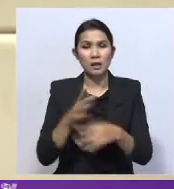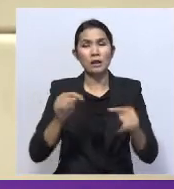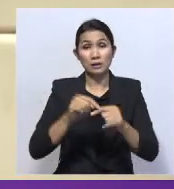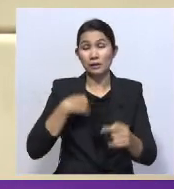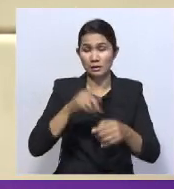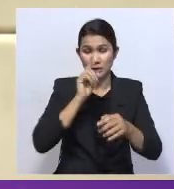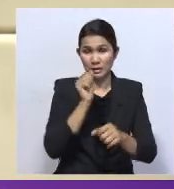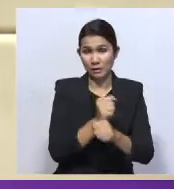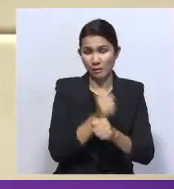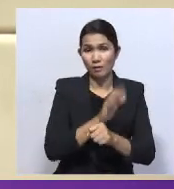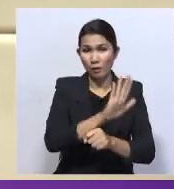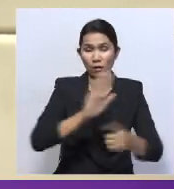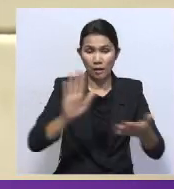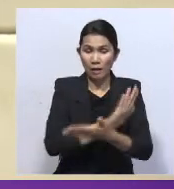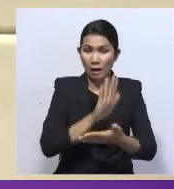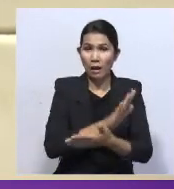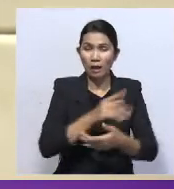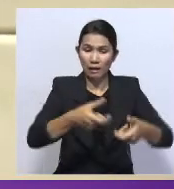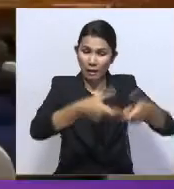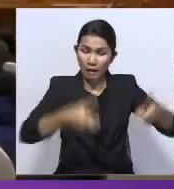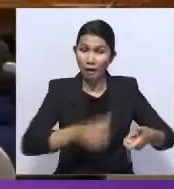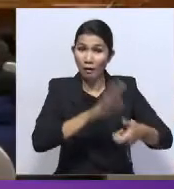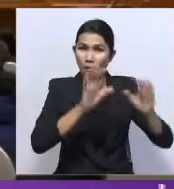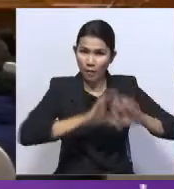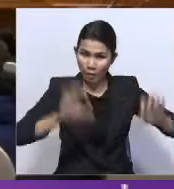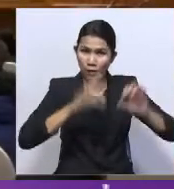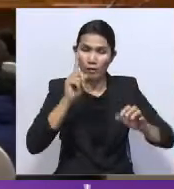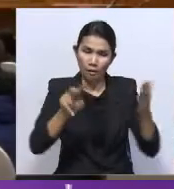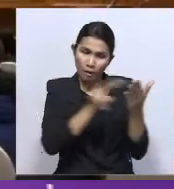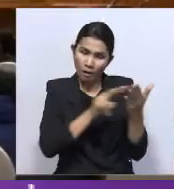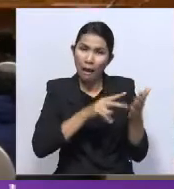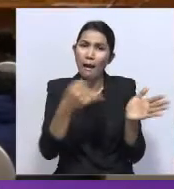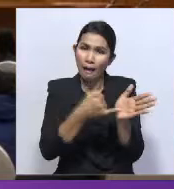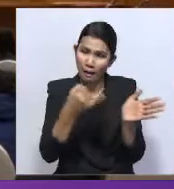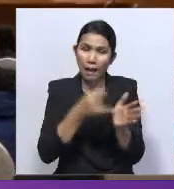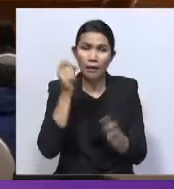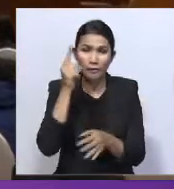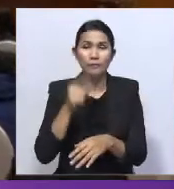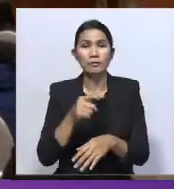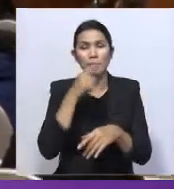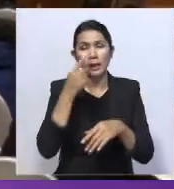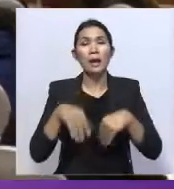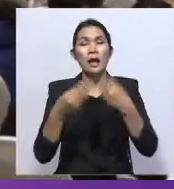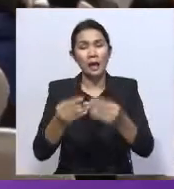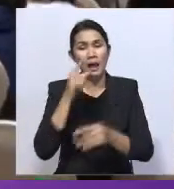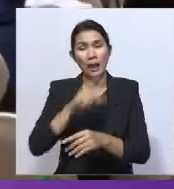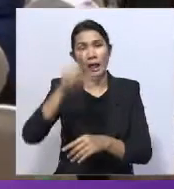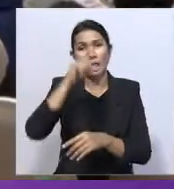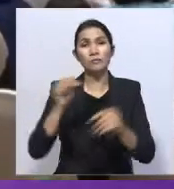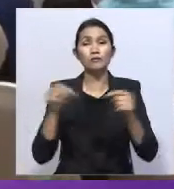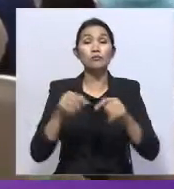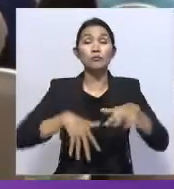เอกสารผลงานรัฐบาลได้อ่านง่ายและเข้าถึงมากขึ้นรวมทั้งเตรียมส่งข้อมูลส่งผ่านแอปพลิเคชัน LINE ของประชาช